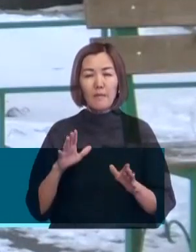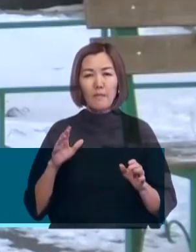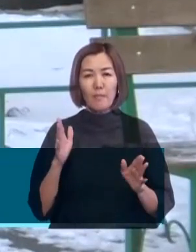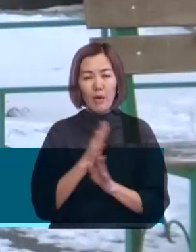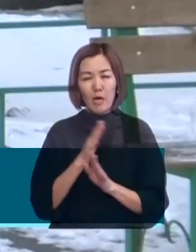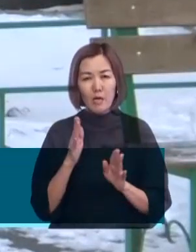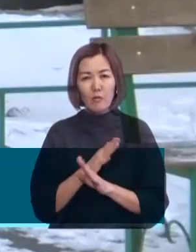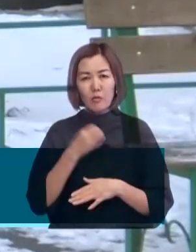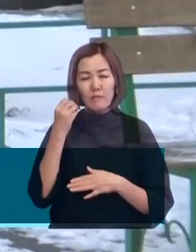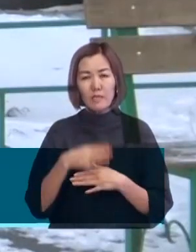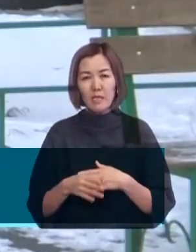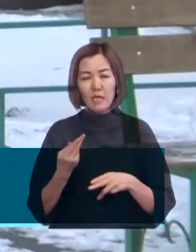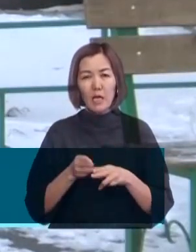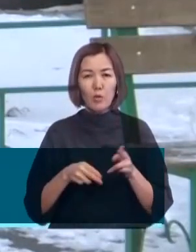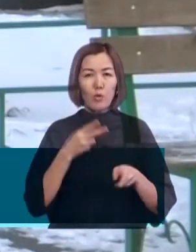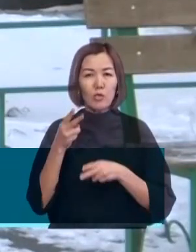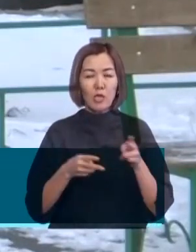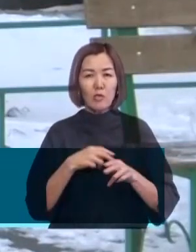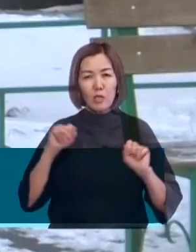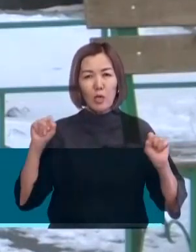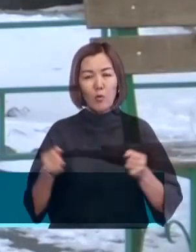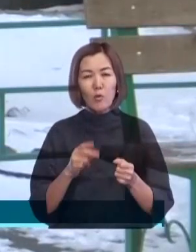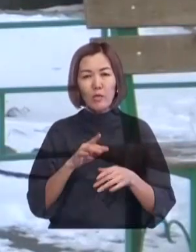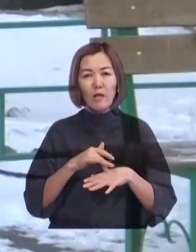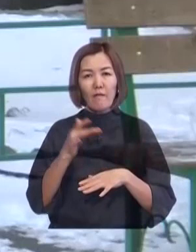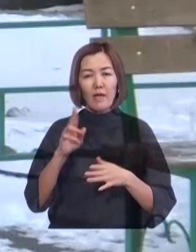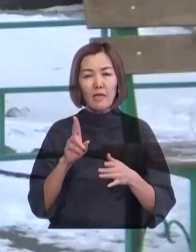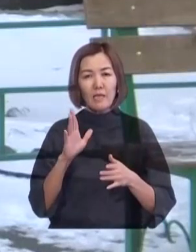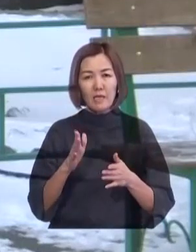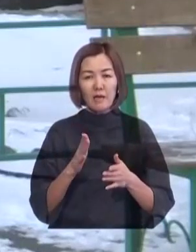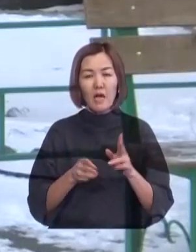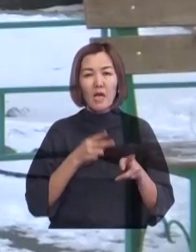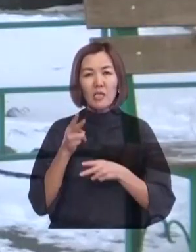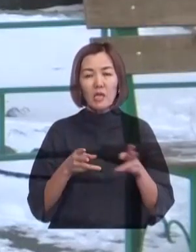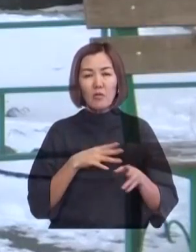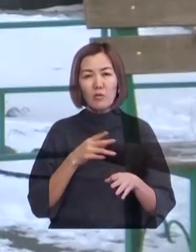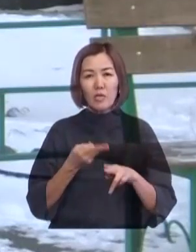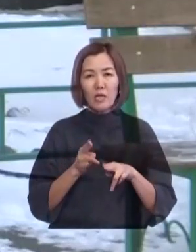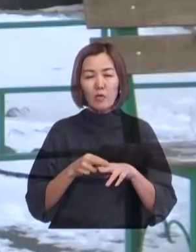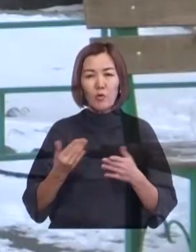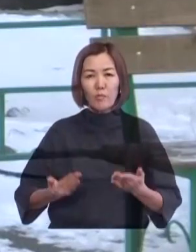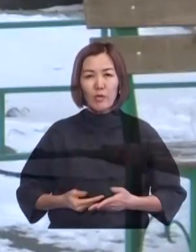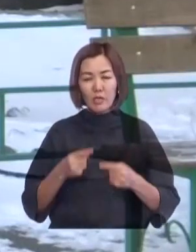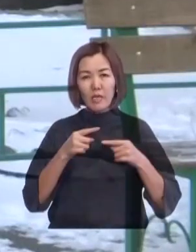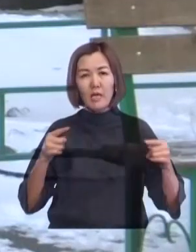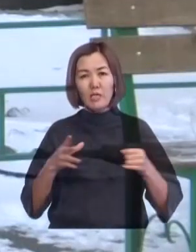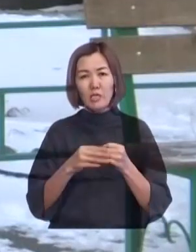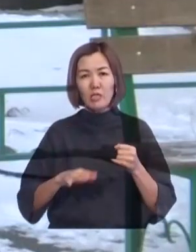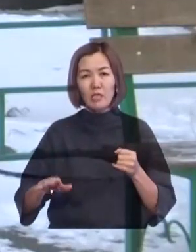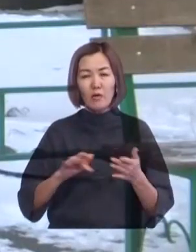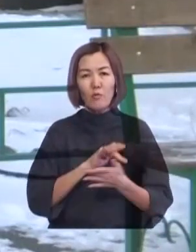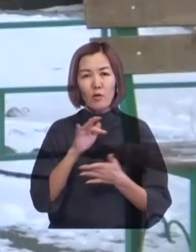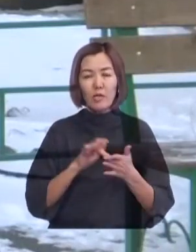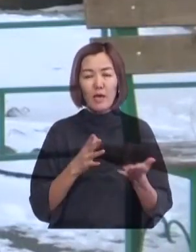жителей областного центра, которые жалуются на холод в их квартирах. Причем жалобы поступают от людей, проживающих в разных частях города